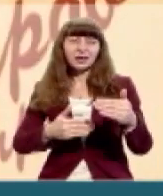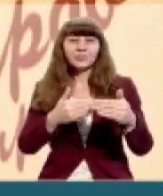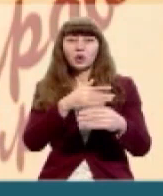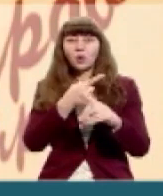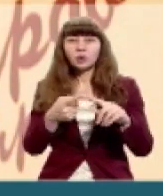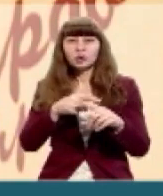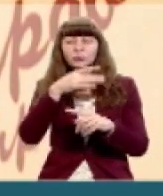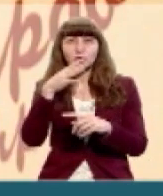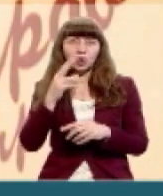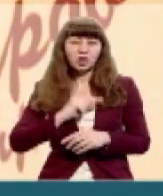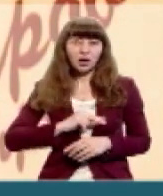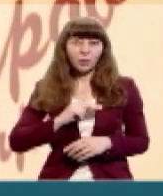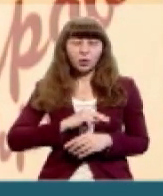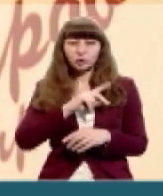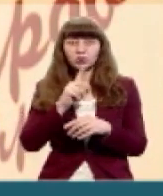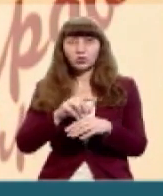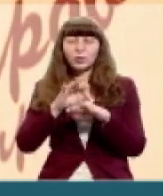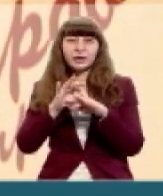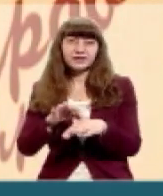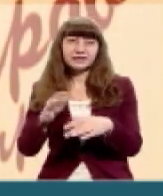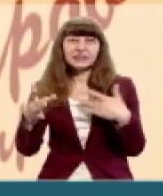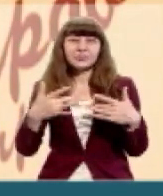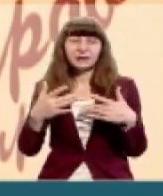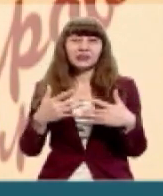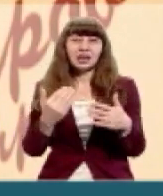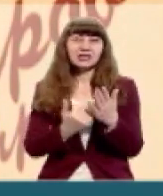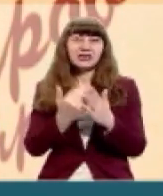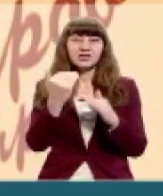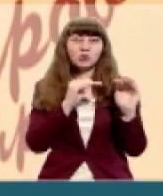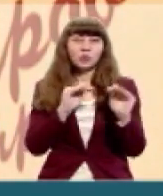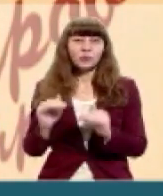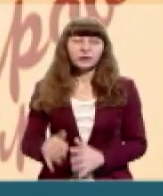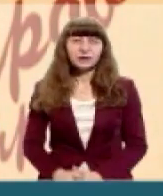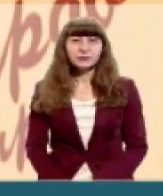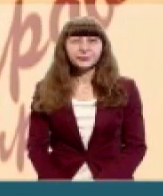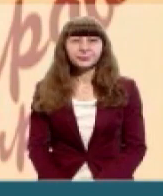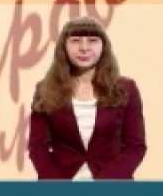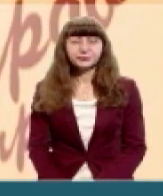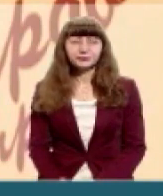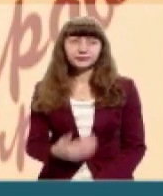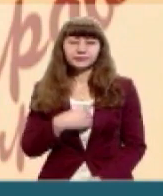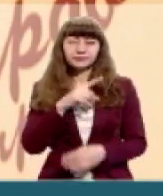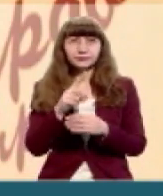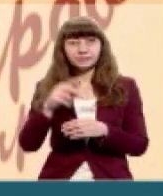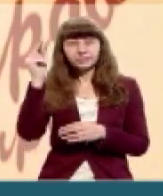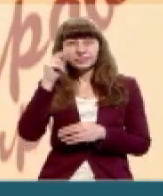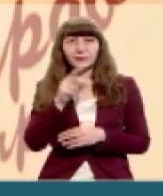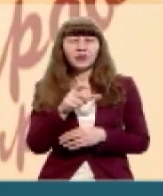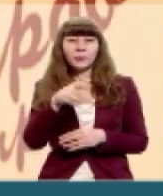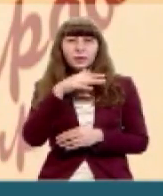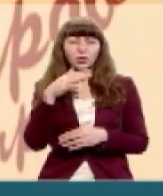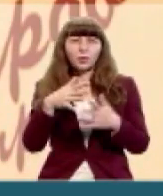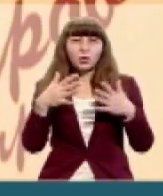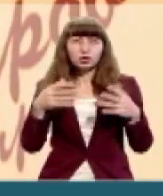жұмыстары қалай жүреді екен деп, мынау студенттер кеңінен танысып, кейіннен өзінің жұмыс орнын осы мүмкін